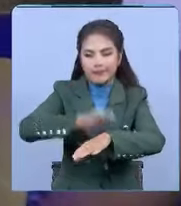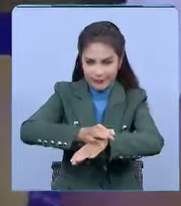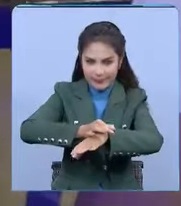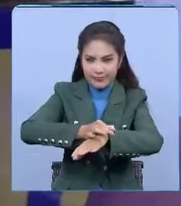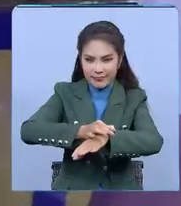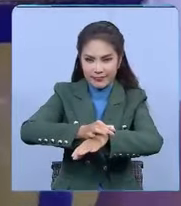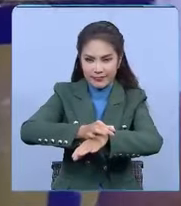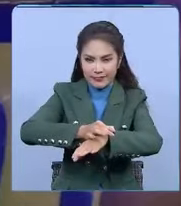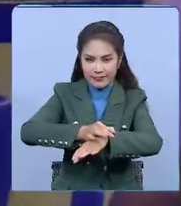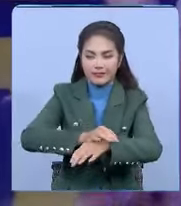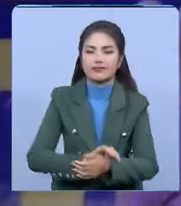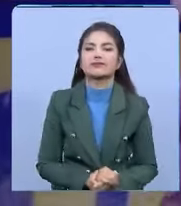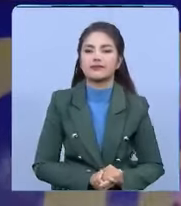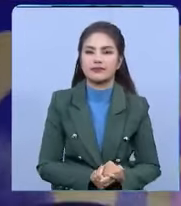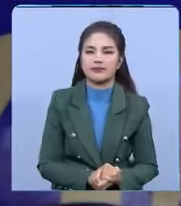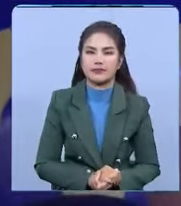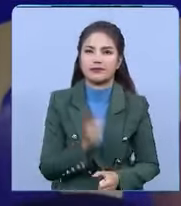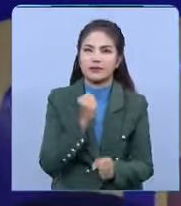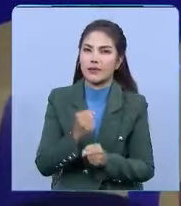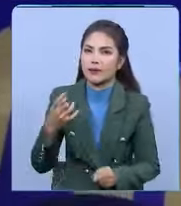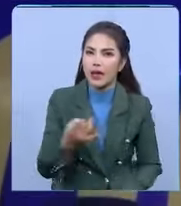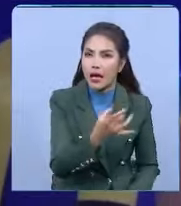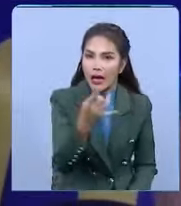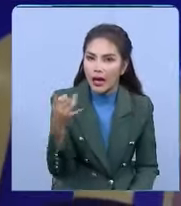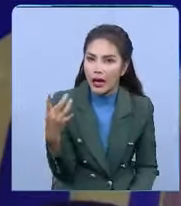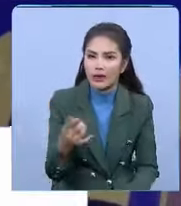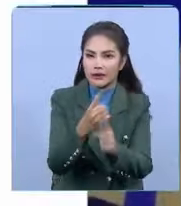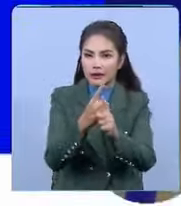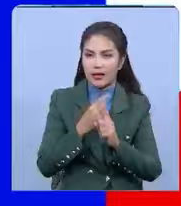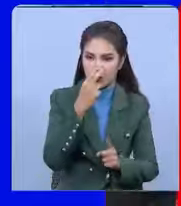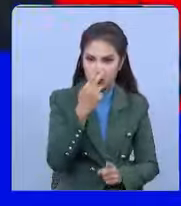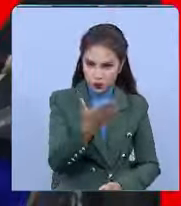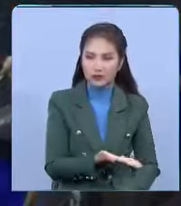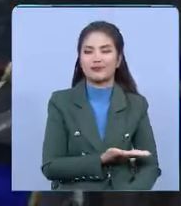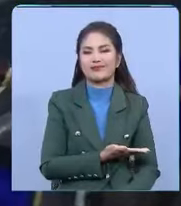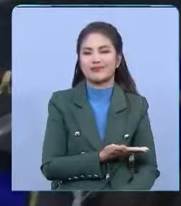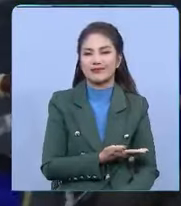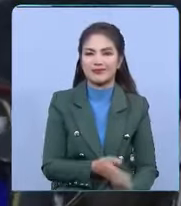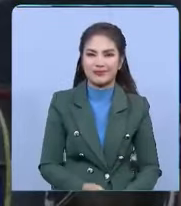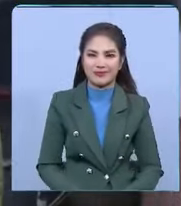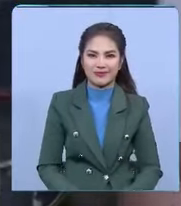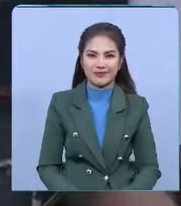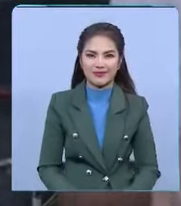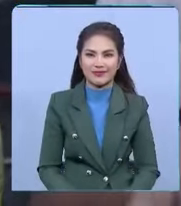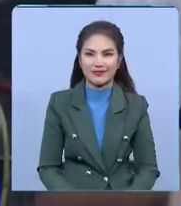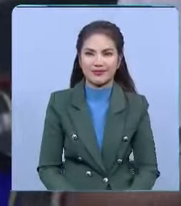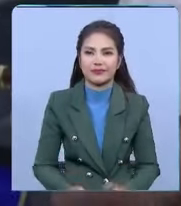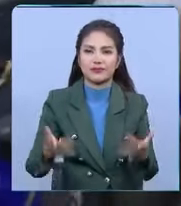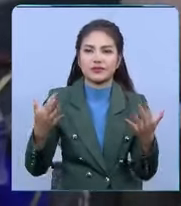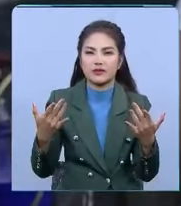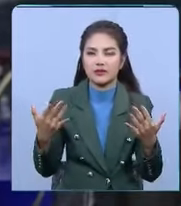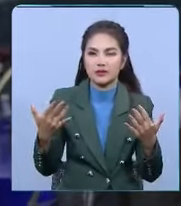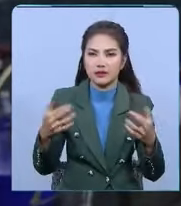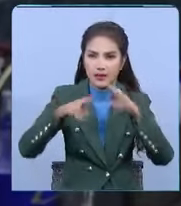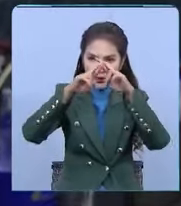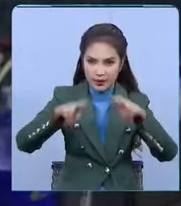กับพลเอกประวิตรนะครับเราจะมาทำอะไรกันเดี๋ยวไปติดตามชมกันได้เลยครับนี่ครับผมมารอท่านที่ร้านนะฮะก็บอ